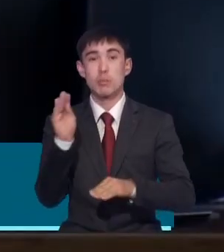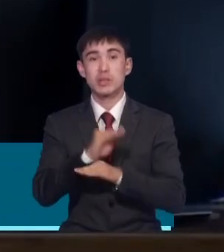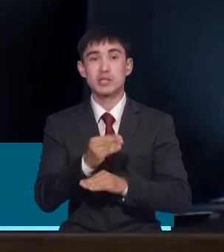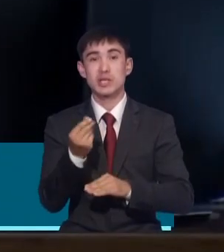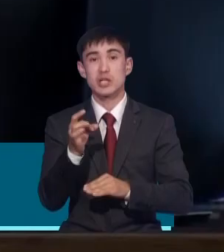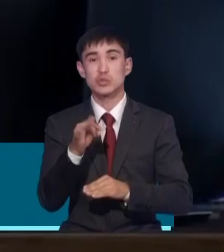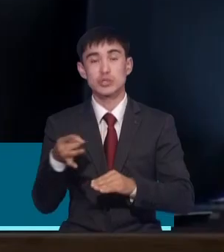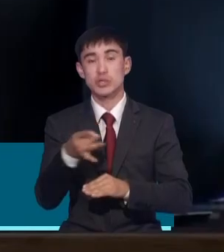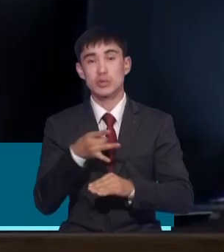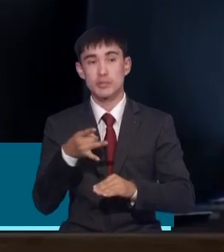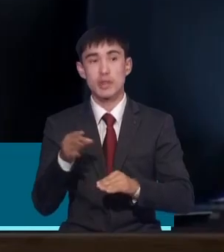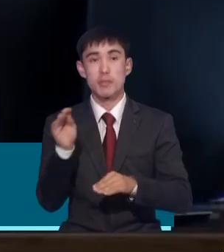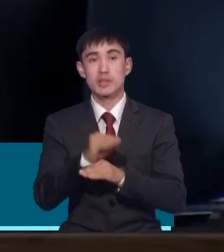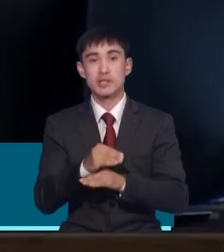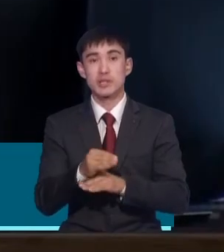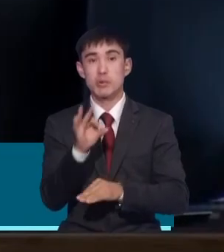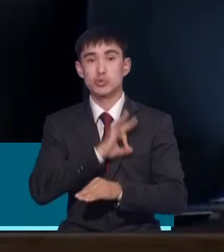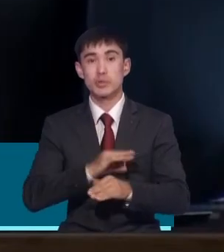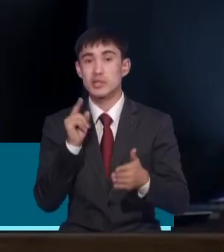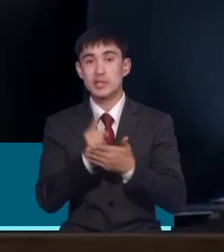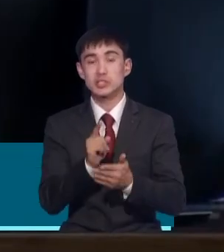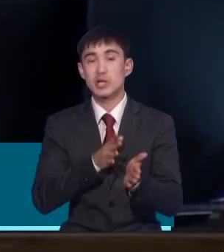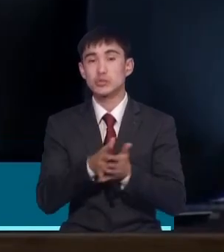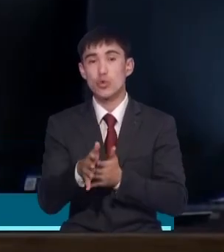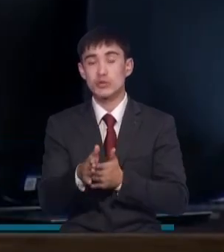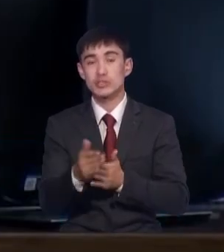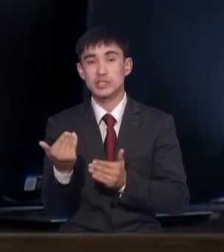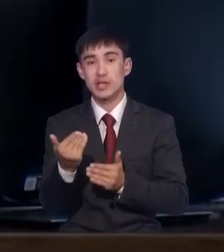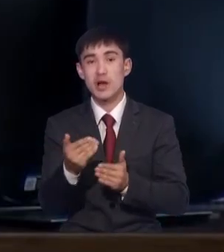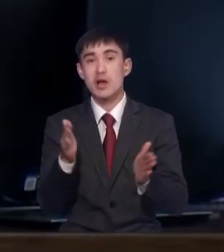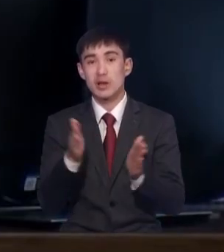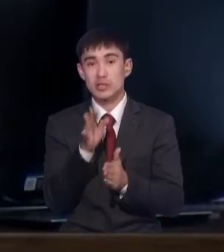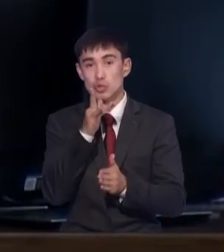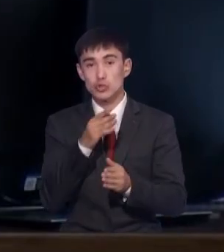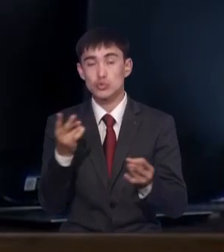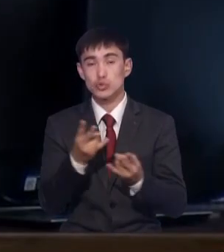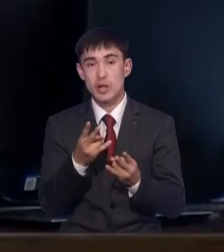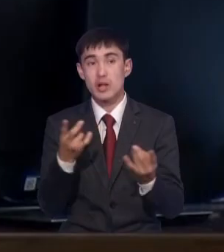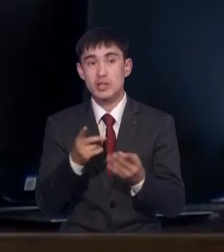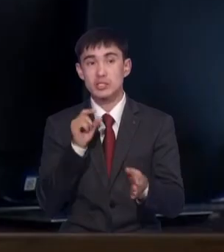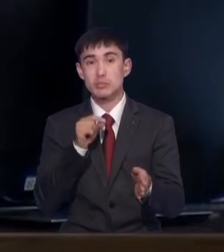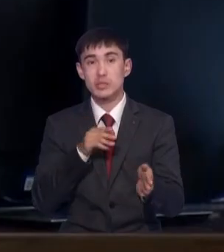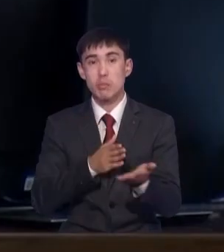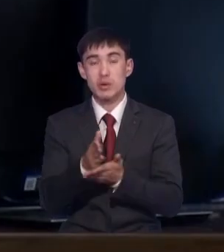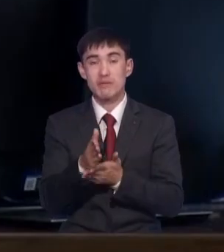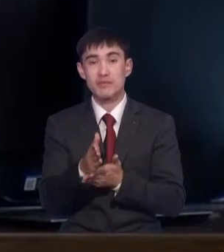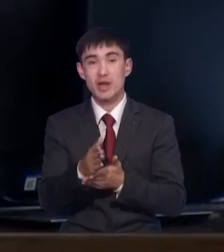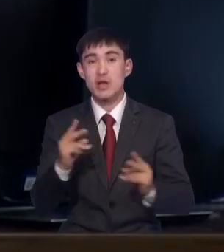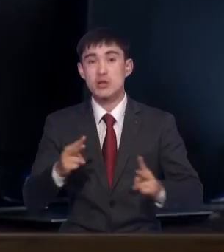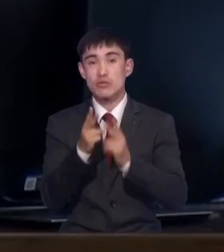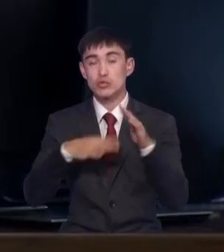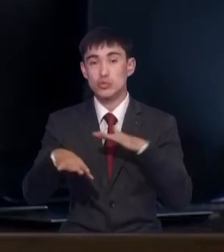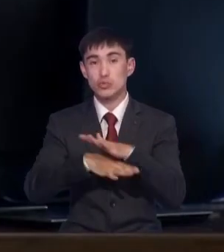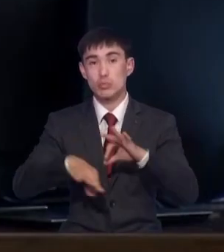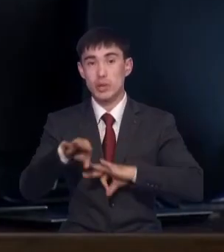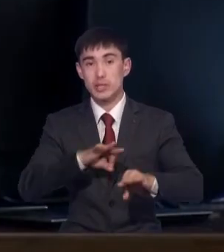дополнительных ресурсов регионами. Дополнительные поступления не должны расходоваться исключительно на краткосрочные нужды. Они должны быть направлены на инфраструктурные